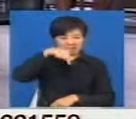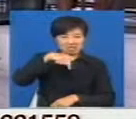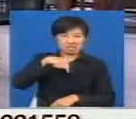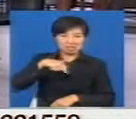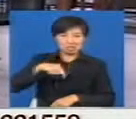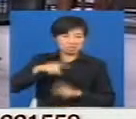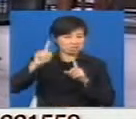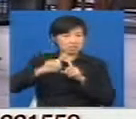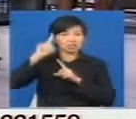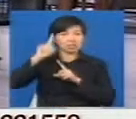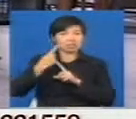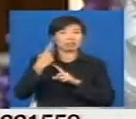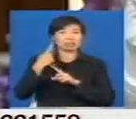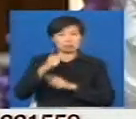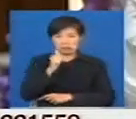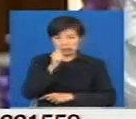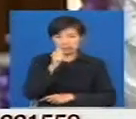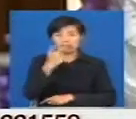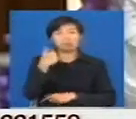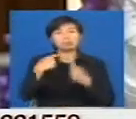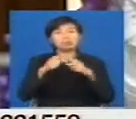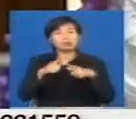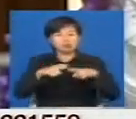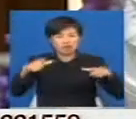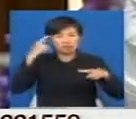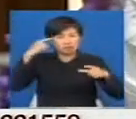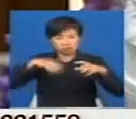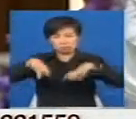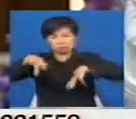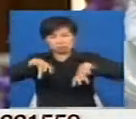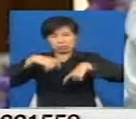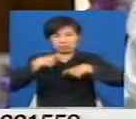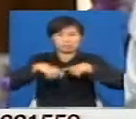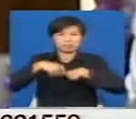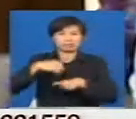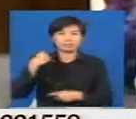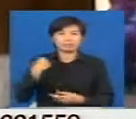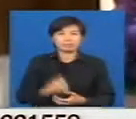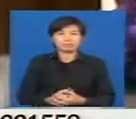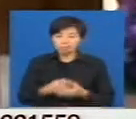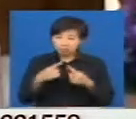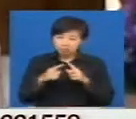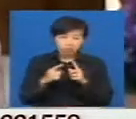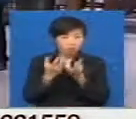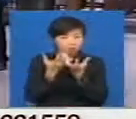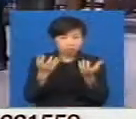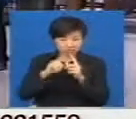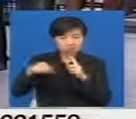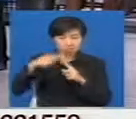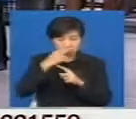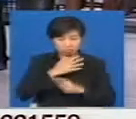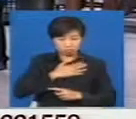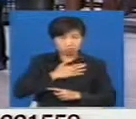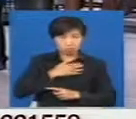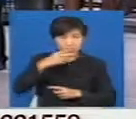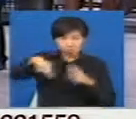ที่สุดแต่ก็จะบริหารยากที่สุดเพราะความใหญ ่ แล้วความ แต่ว่าคือมีเฟสิลิตี้ครบครันทุกอย่างเท่าที่ผมเดินดูมีห้